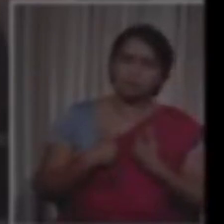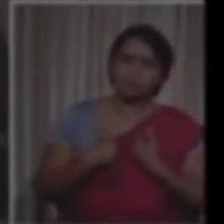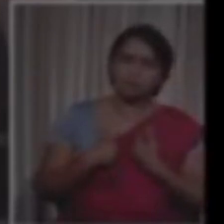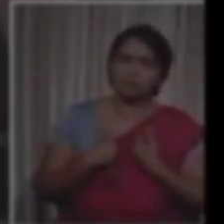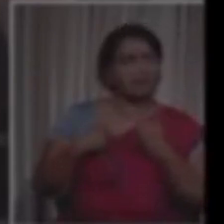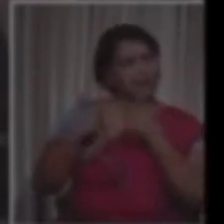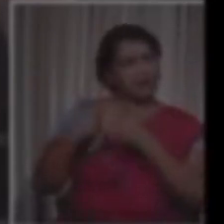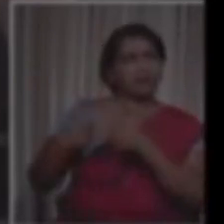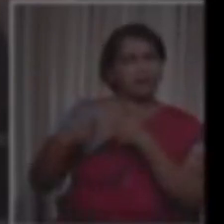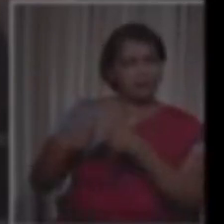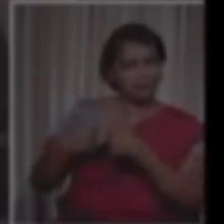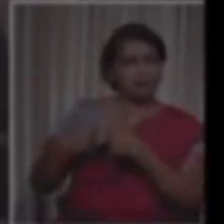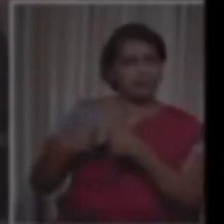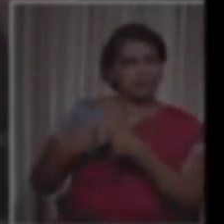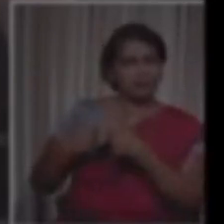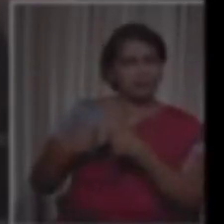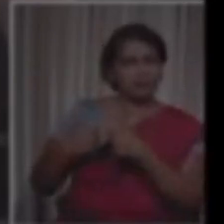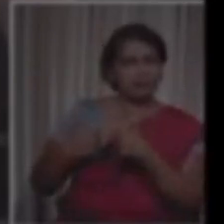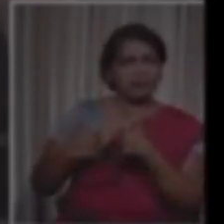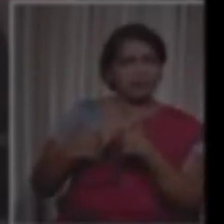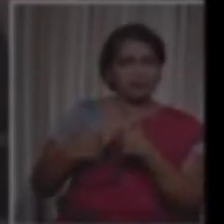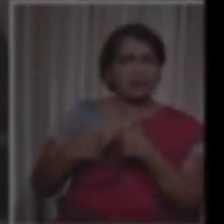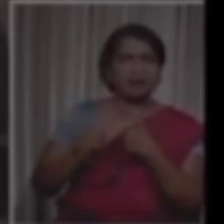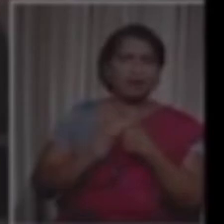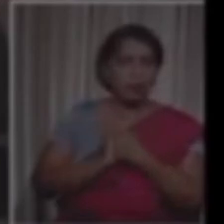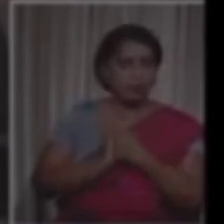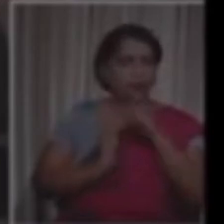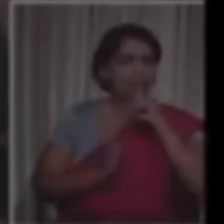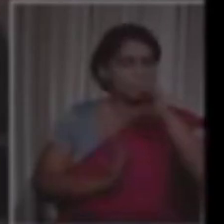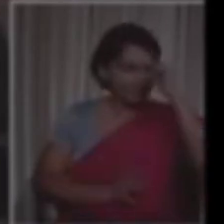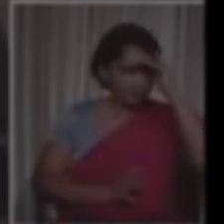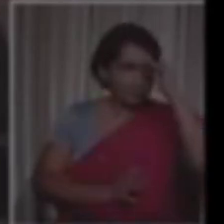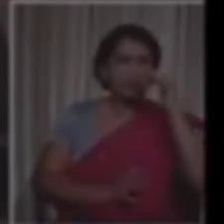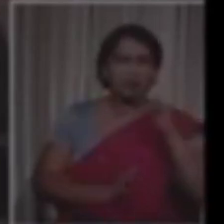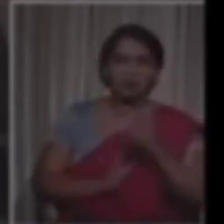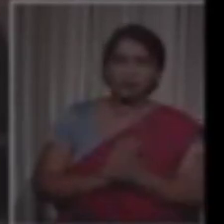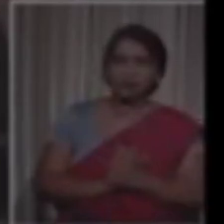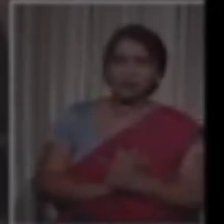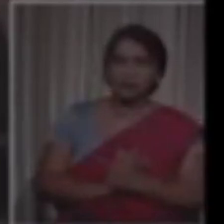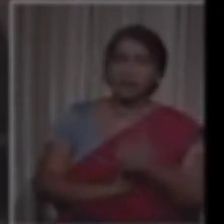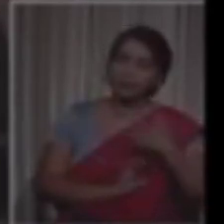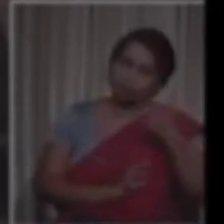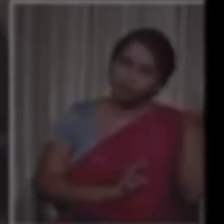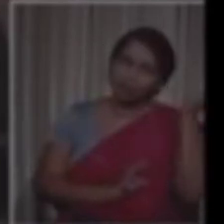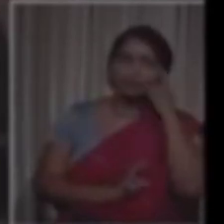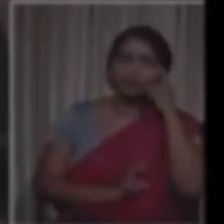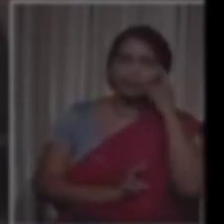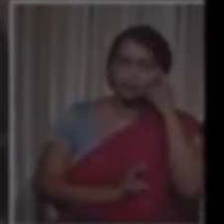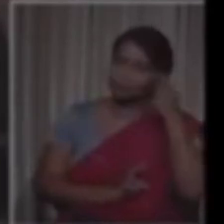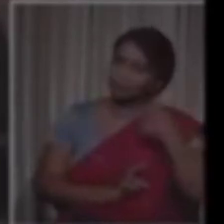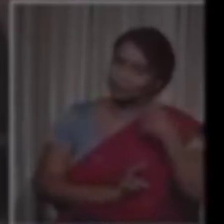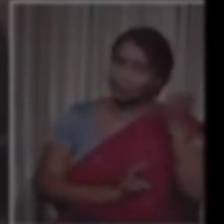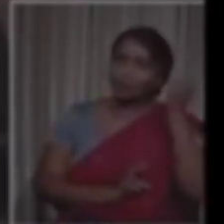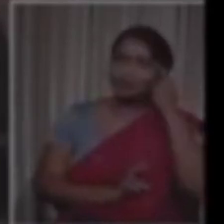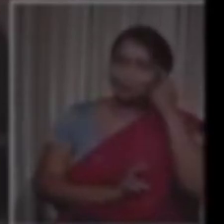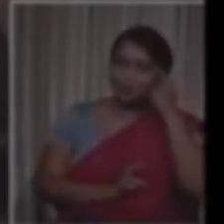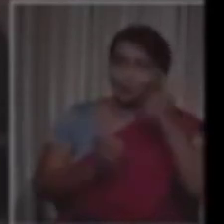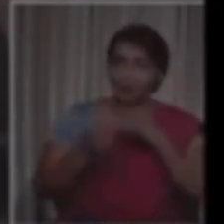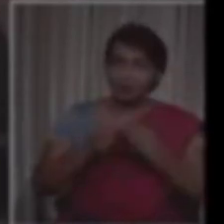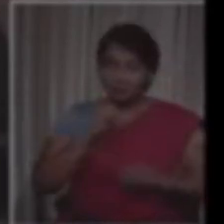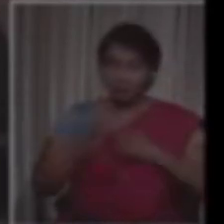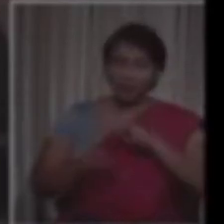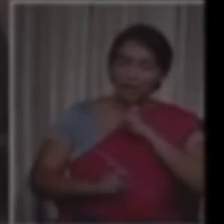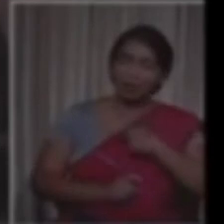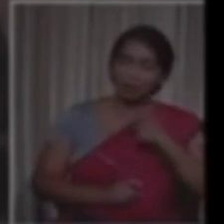හරි. කරුණාකර නිස්සද්ද වෙන්න. ගරු කතානායකතුමනි. කරුණාකර නිස්සද්ද වෙන්න මන්තුමා. මා දන්නවා මේම කලබල වෙන බවක්